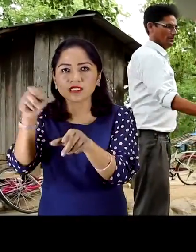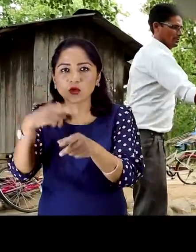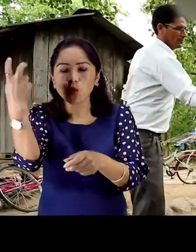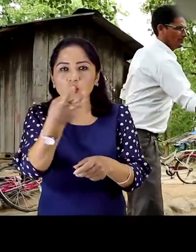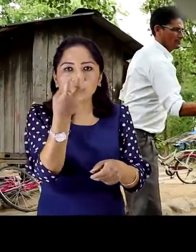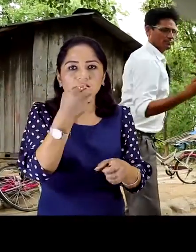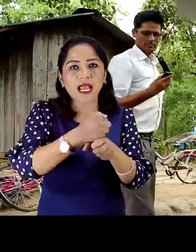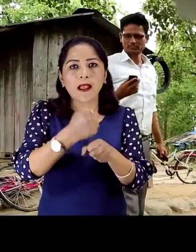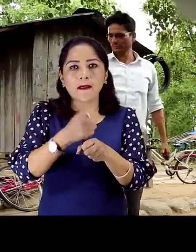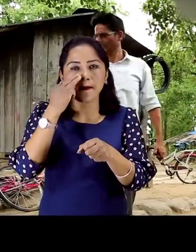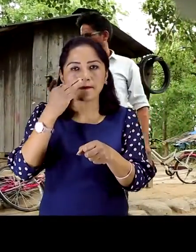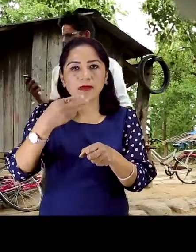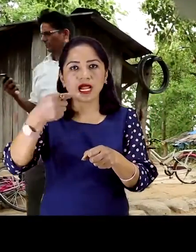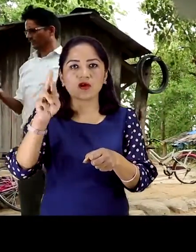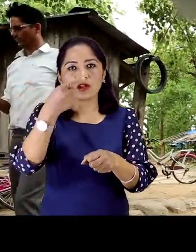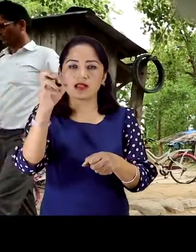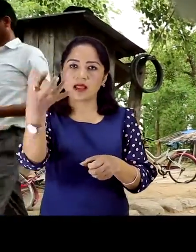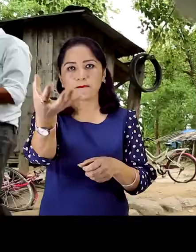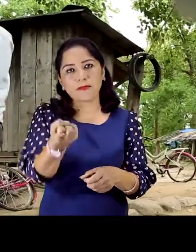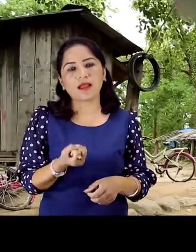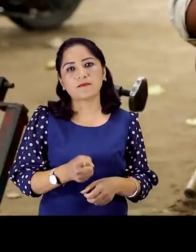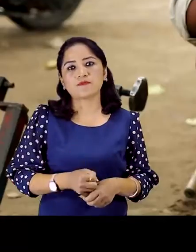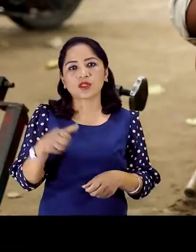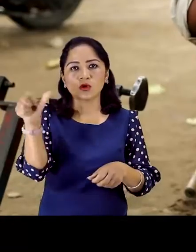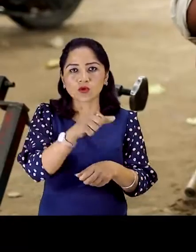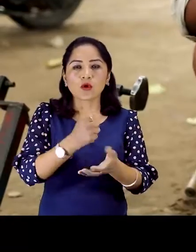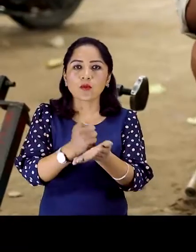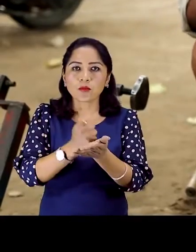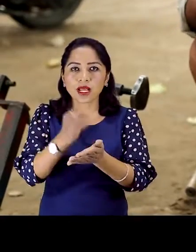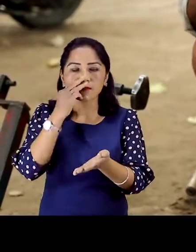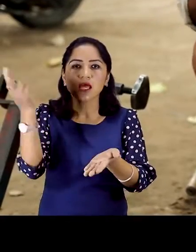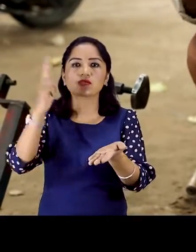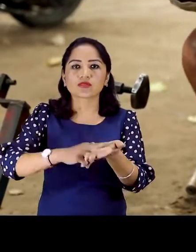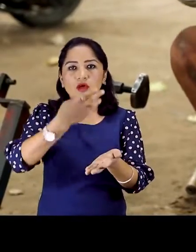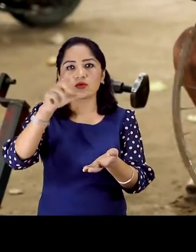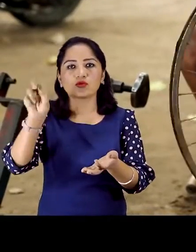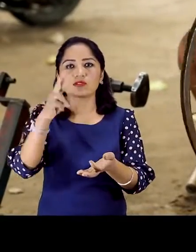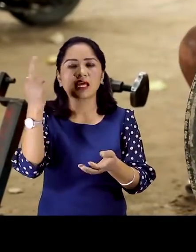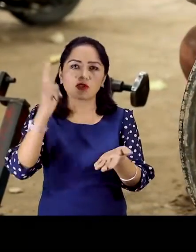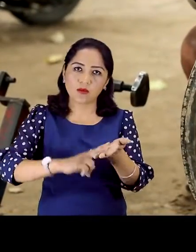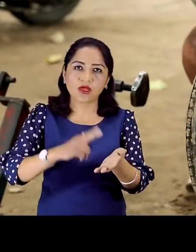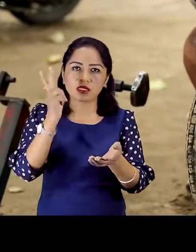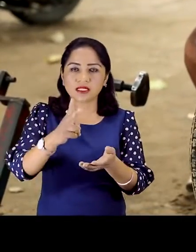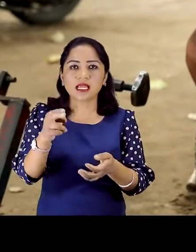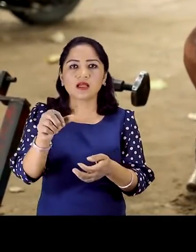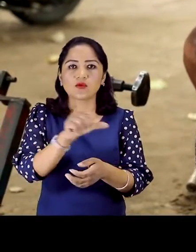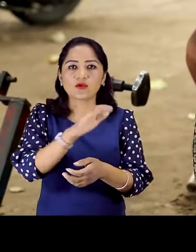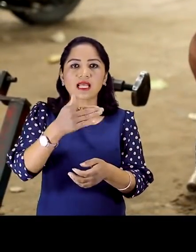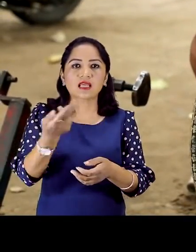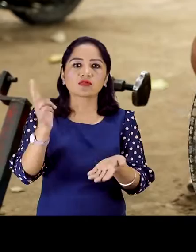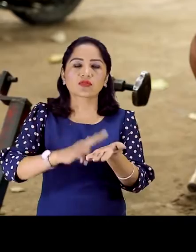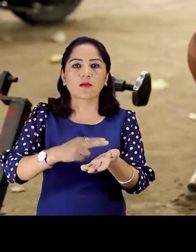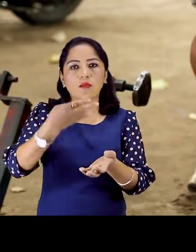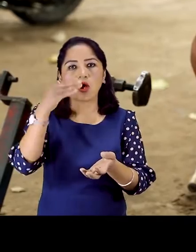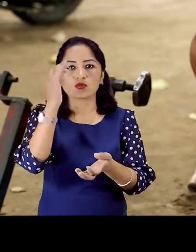ब्यक्ति हरको खोजी गरने क्रममा नरेंद्र लाई भेटे उनको प्रयास मा थप उर्जा थपे जसले नरेंद्र लाई